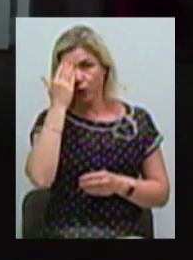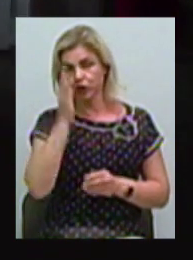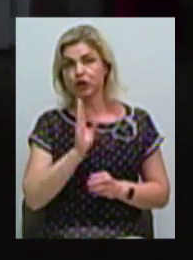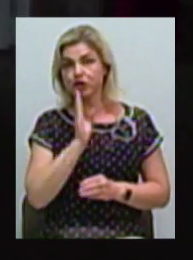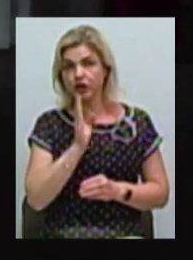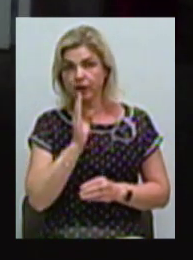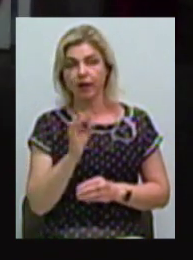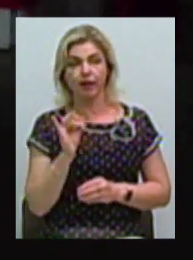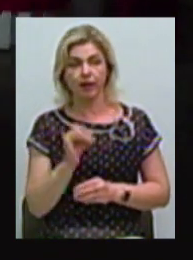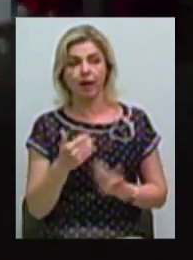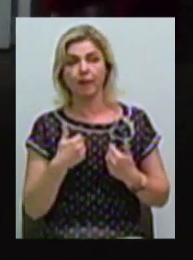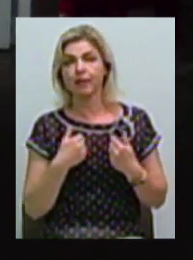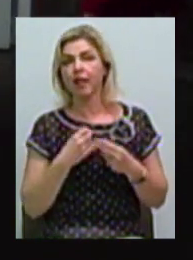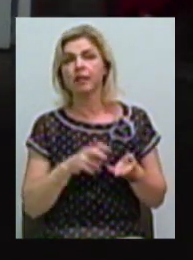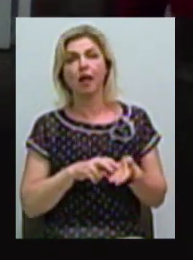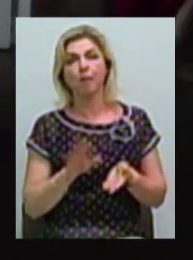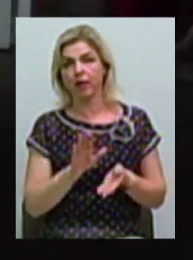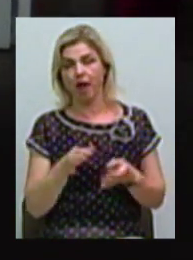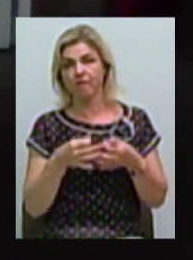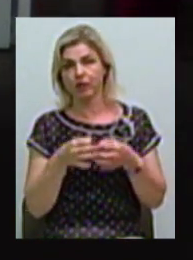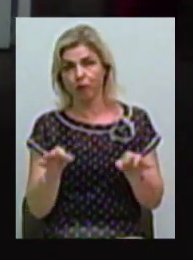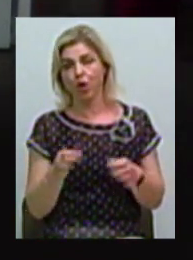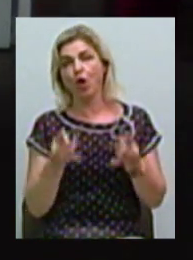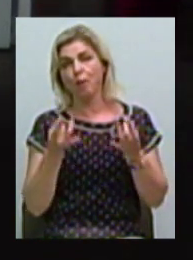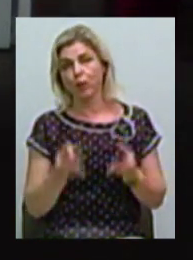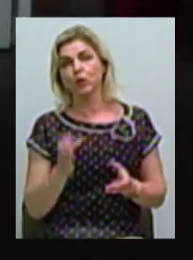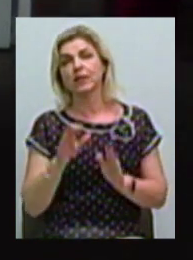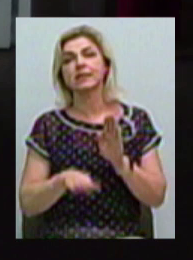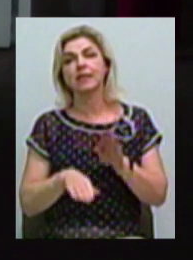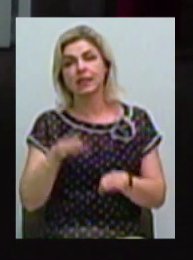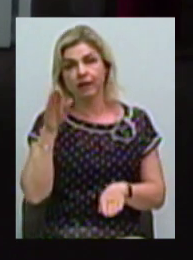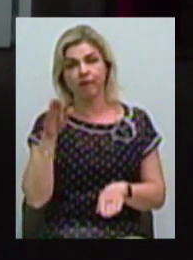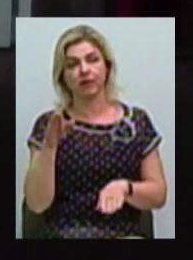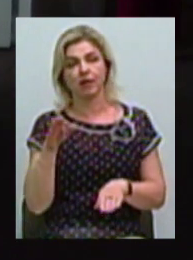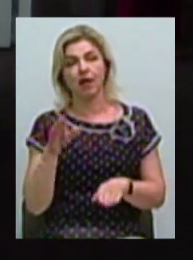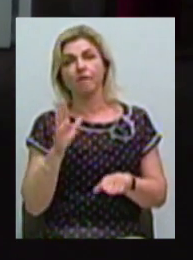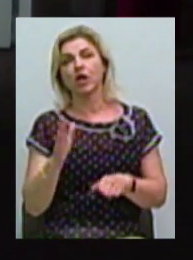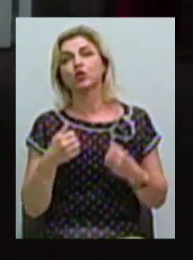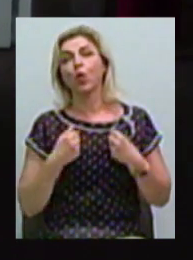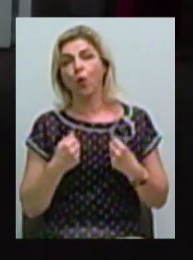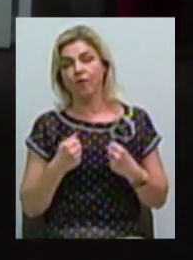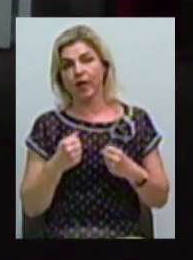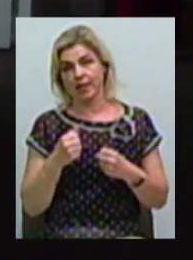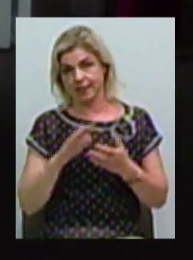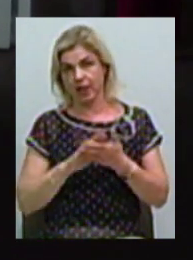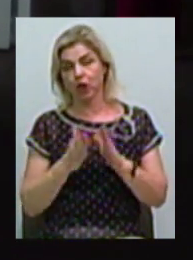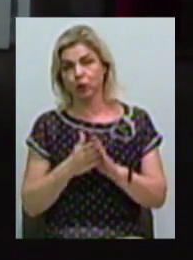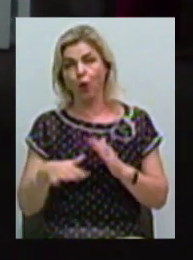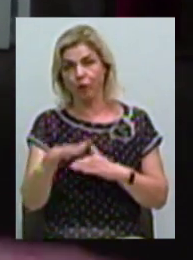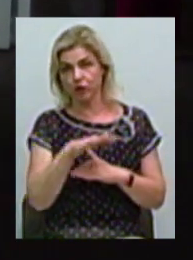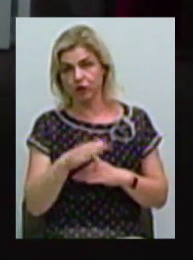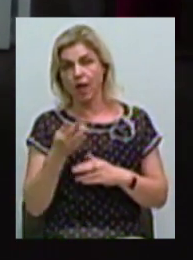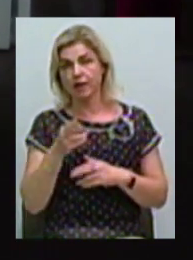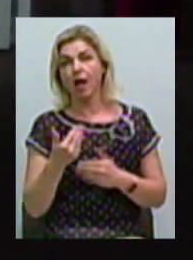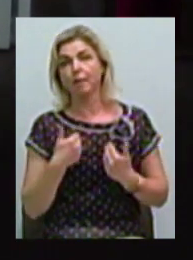і вона не боялась відпускати мене просто з дитинства в здорове середовище. І тому для мене не було стресом,